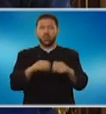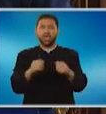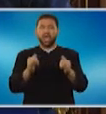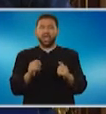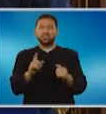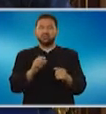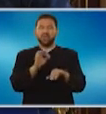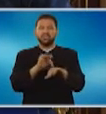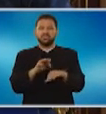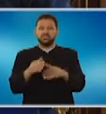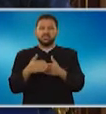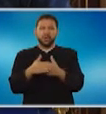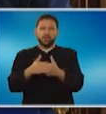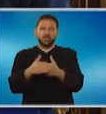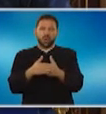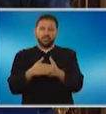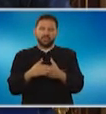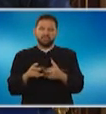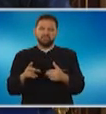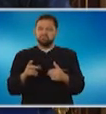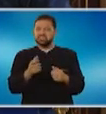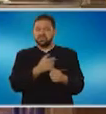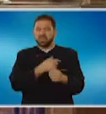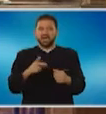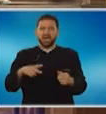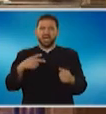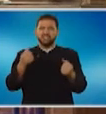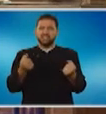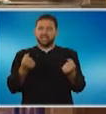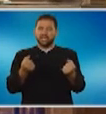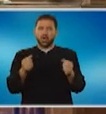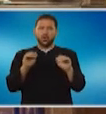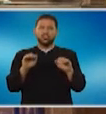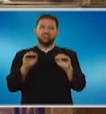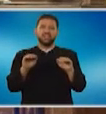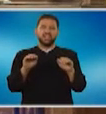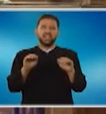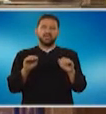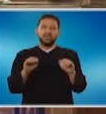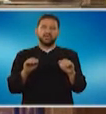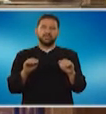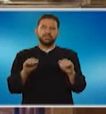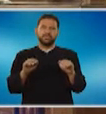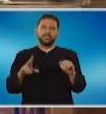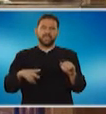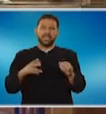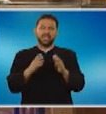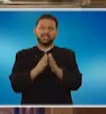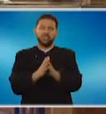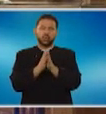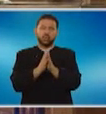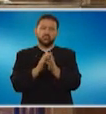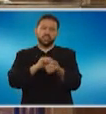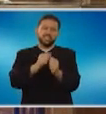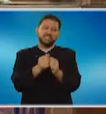mai simțim atât de aproape, nu ne este tocmai accesibil. Și acum vă întreb, evident, provocator, este rugăciune